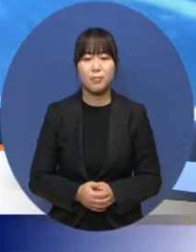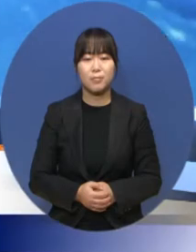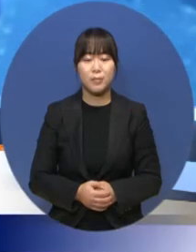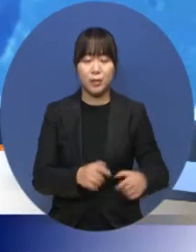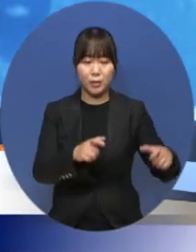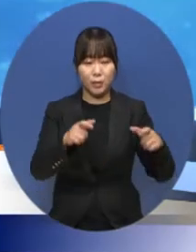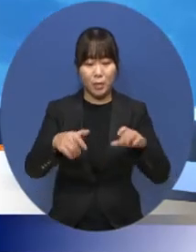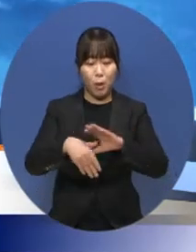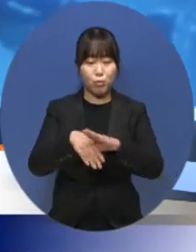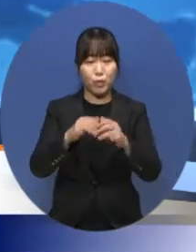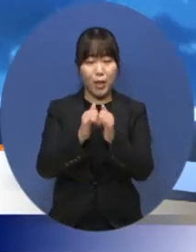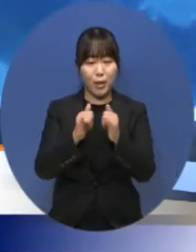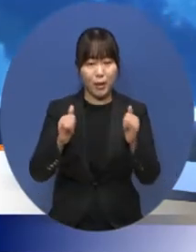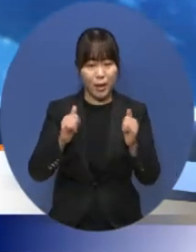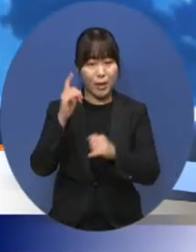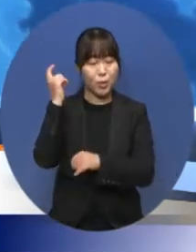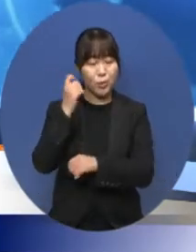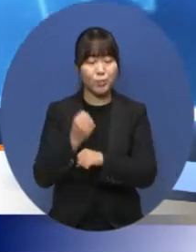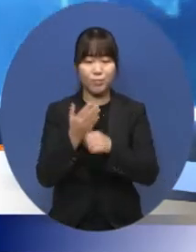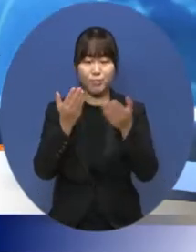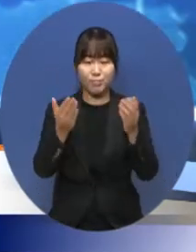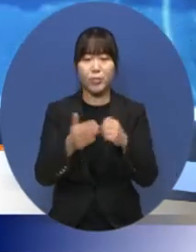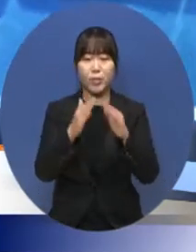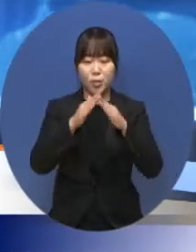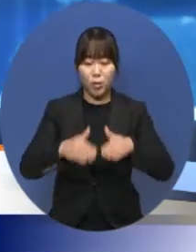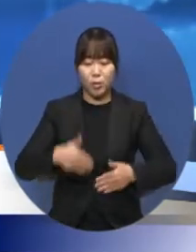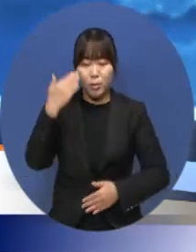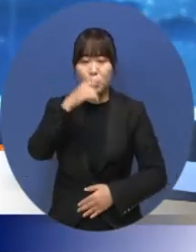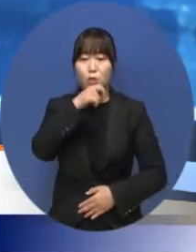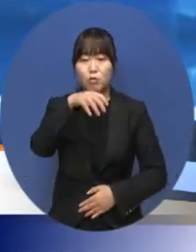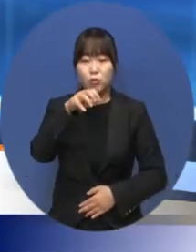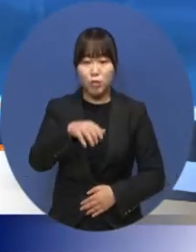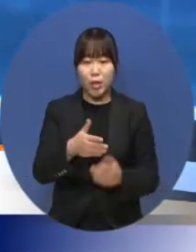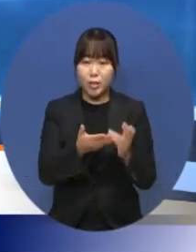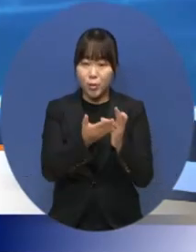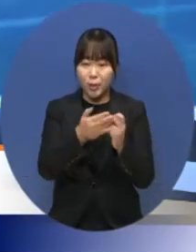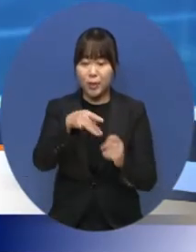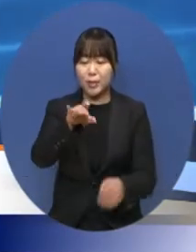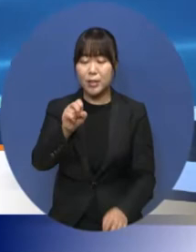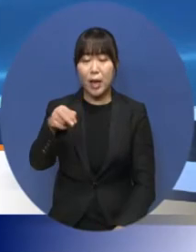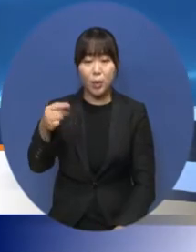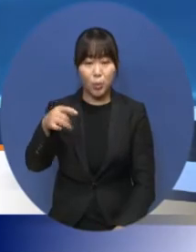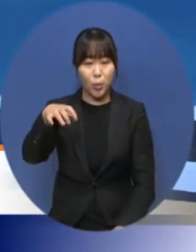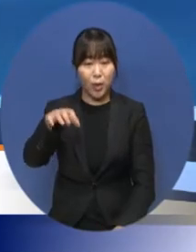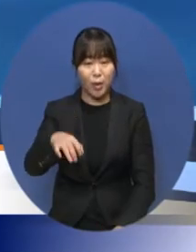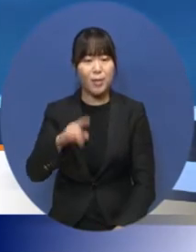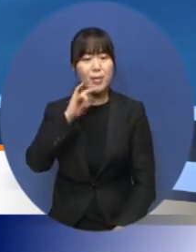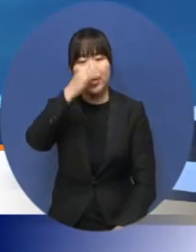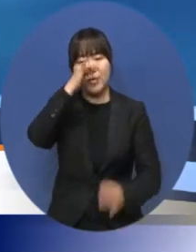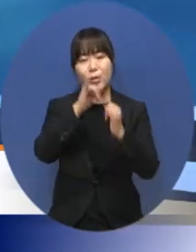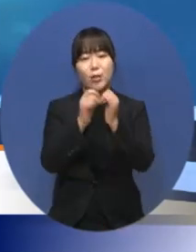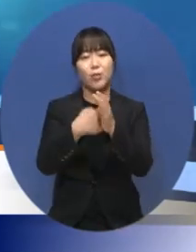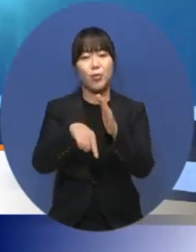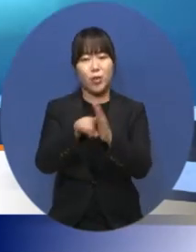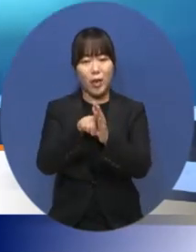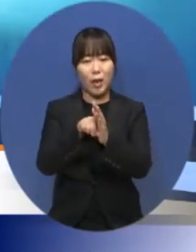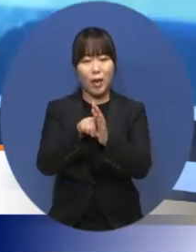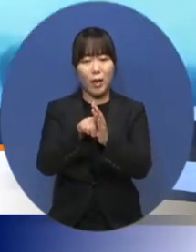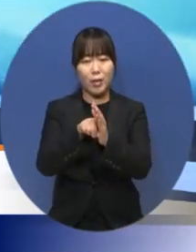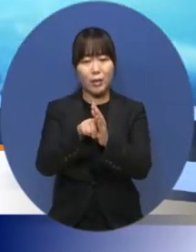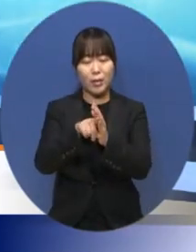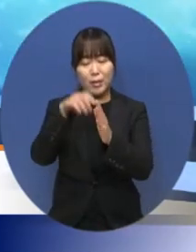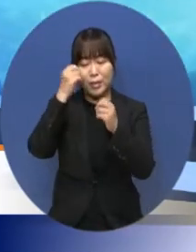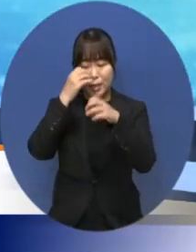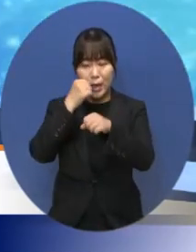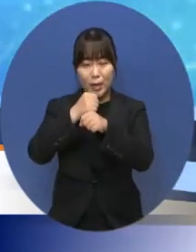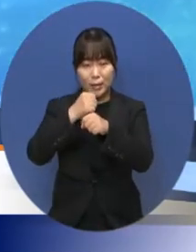지역의 문화가 소식 전해드립니다. 전남 여수의 섬 장도에 예술가들을 위한 창작 스튜디오가